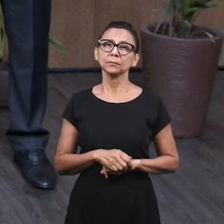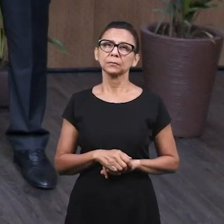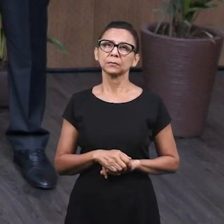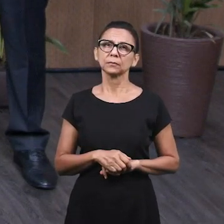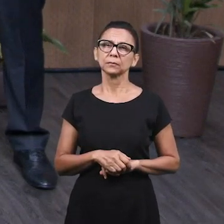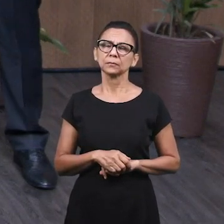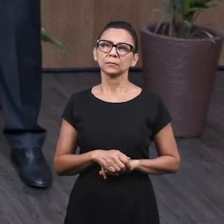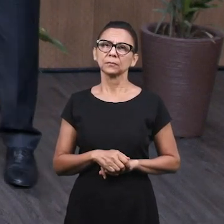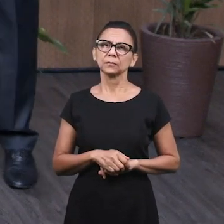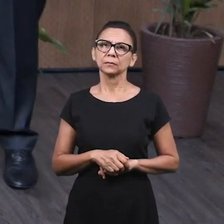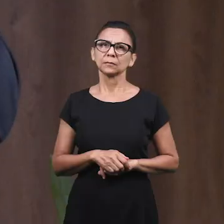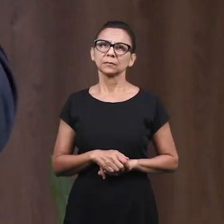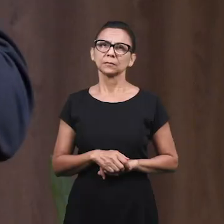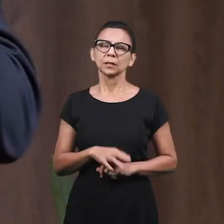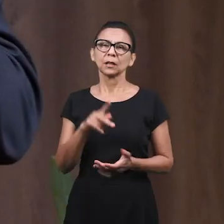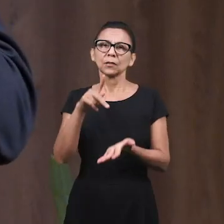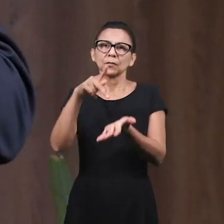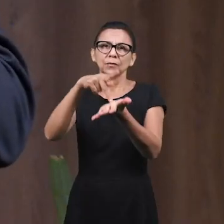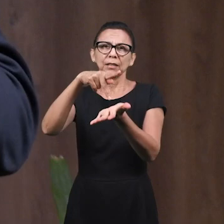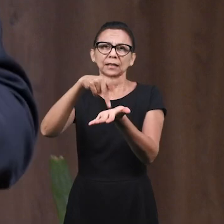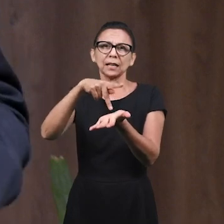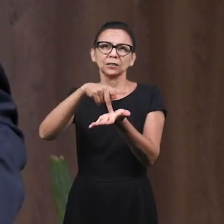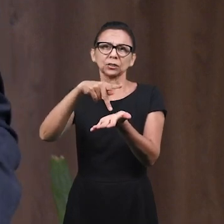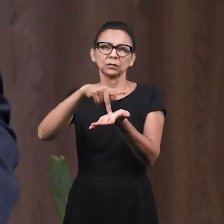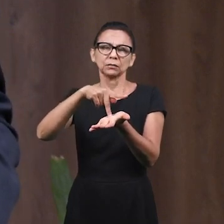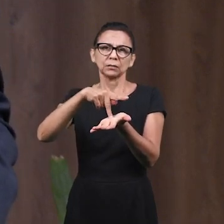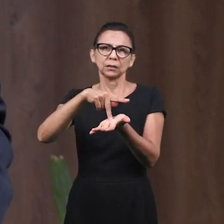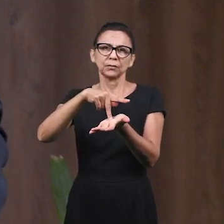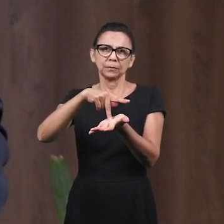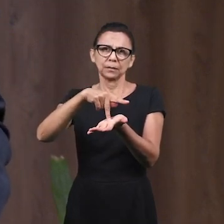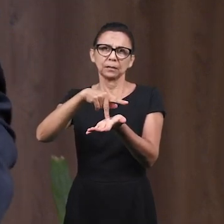dit, car aujourd'hui, O Senhor Jesus,